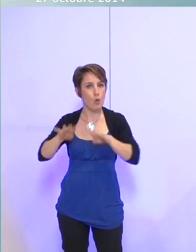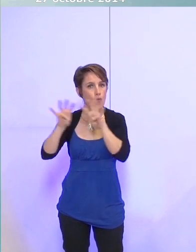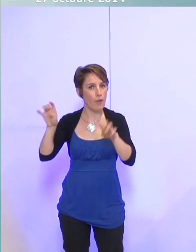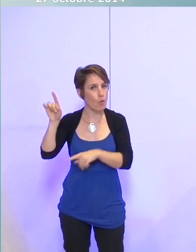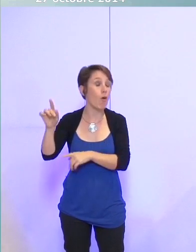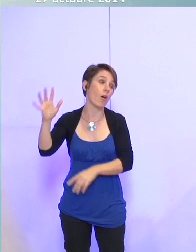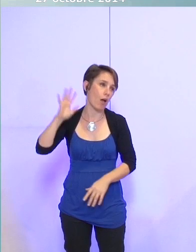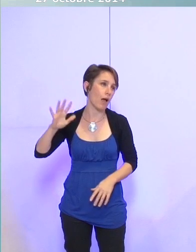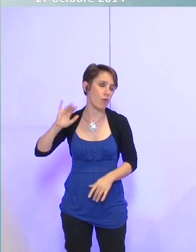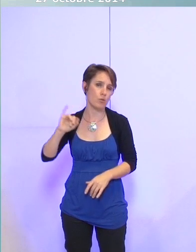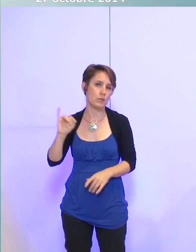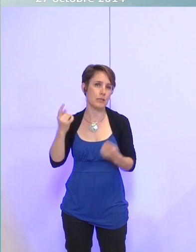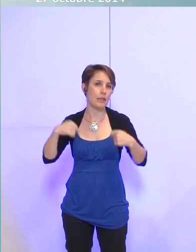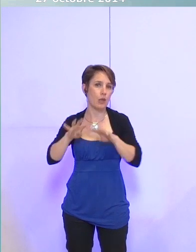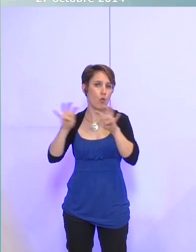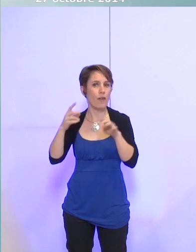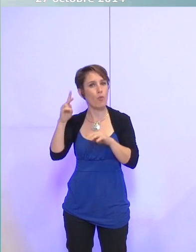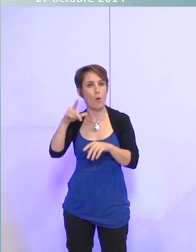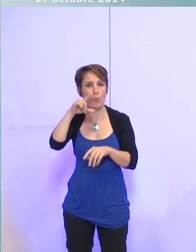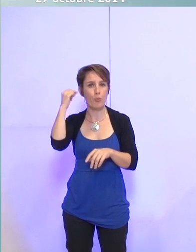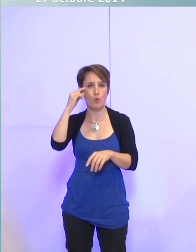gouvernement de M. Fillon,